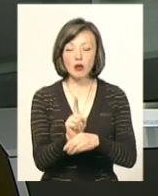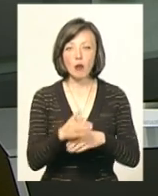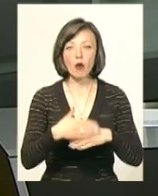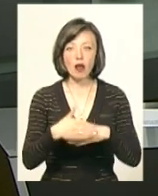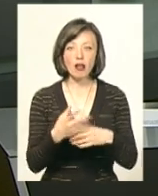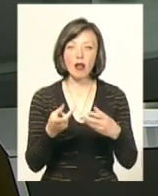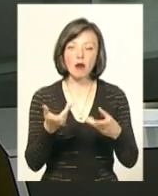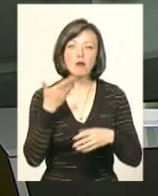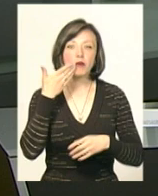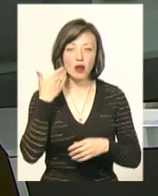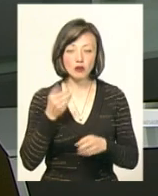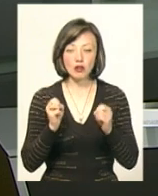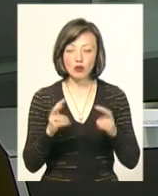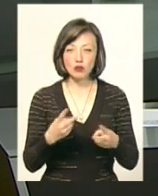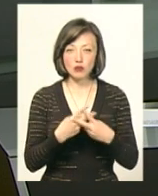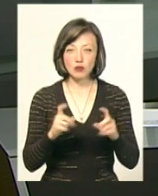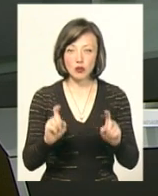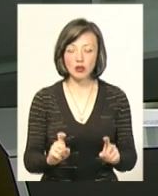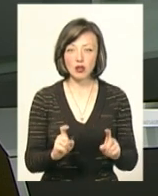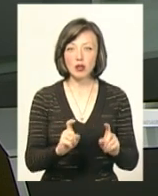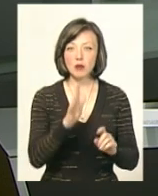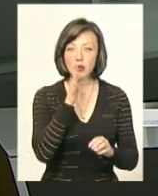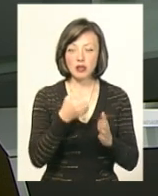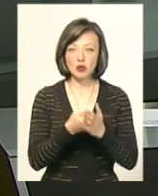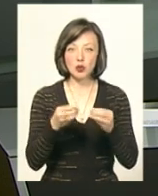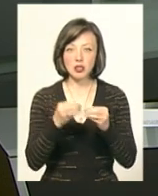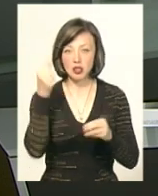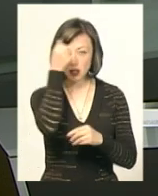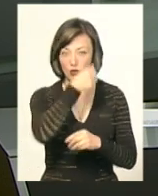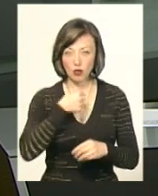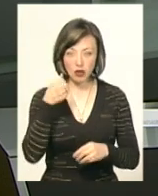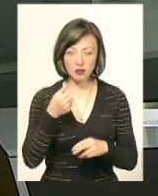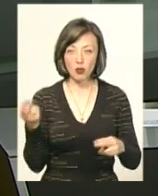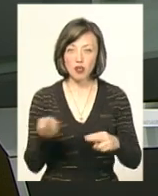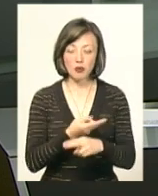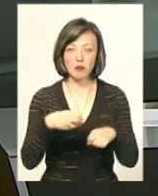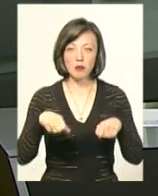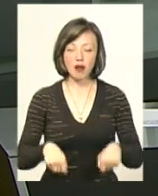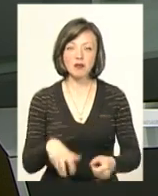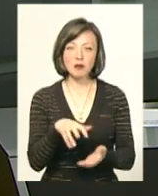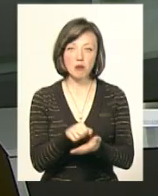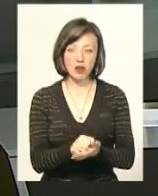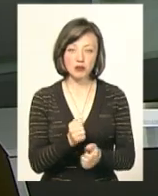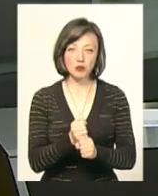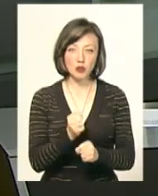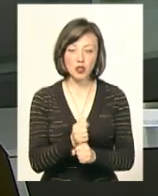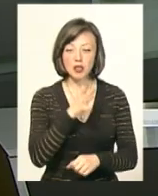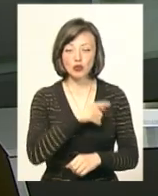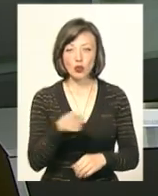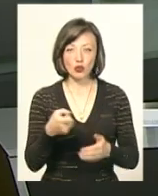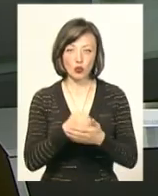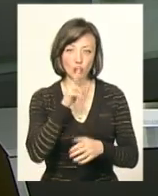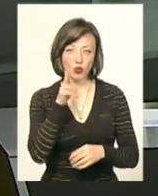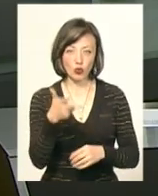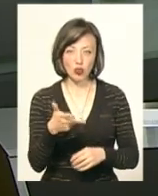на м'якшу. Їм загрожує позбавлення волі на строк від 5 до 10 років з позбавленням права обіймати певні посади на строк до